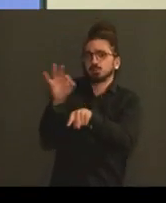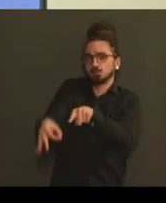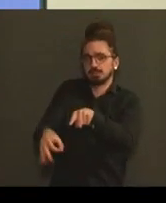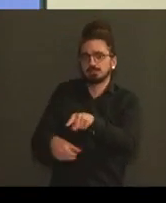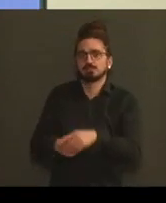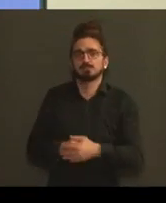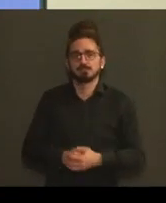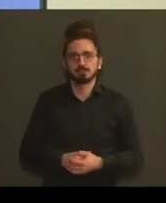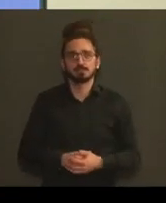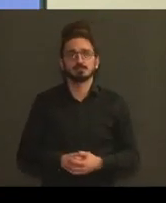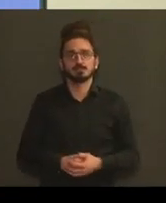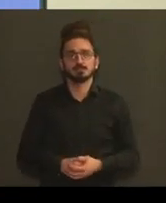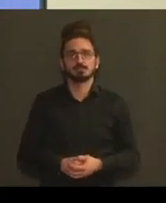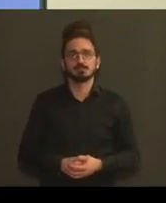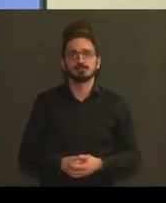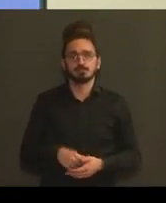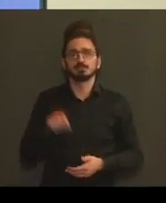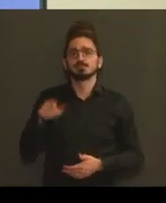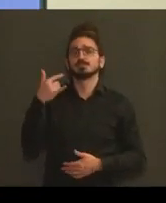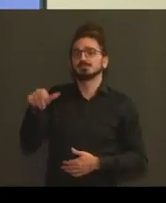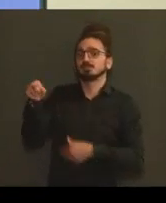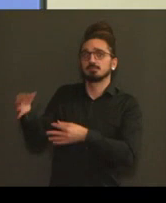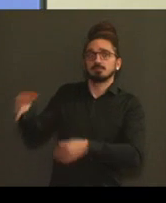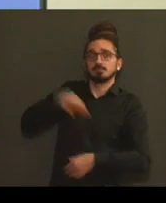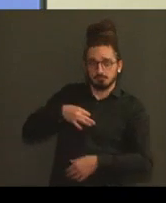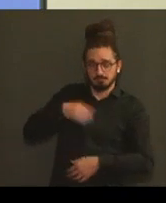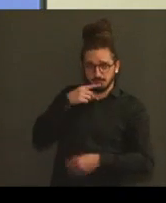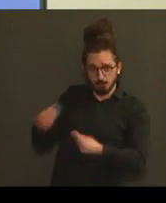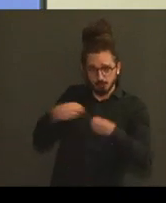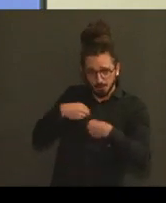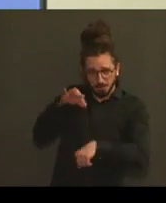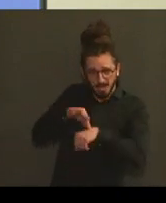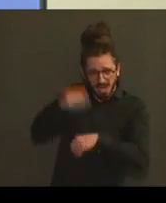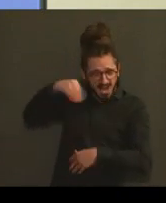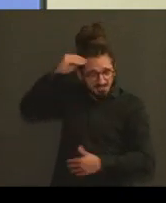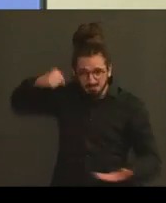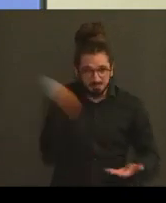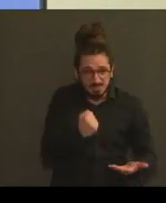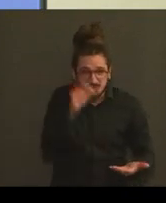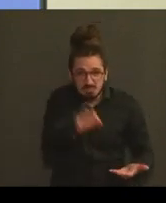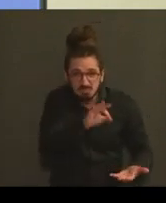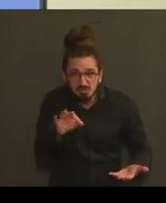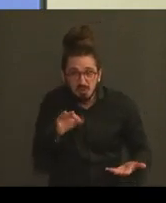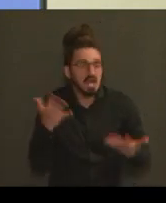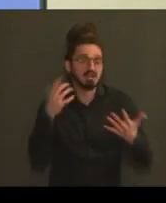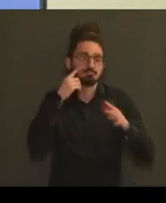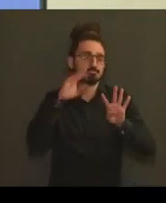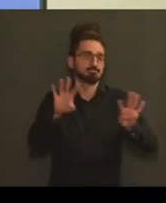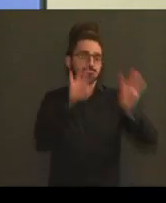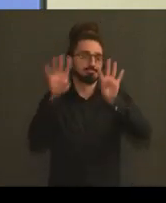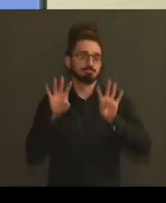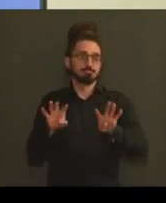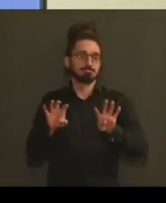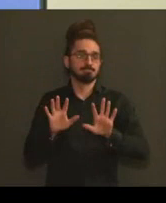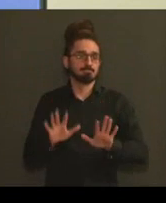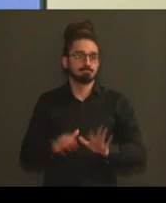virulence, l'agressivité. Les données anglaises qui montrent dans certains sous-groupes de personnes une augmentation des hospitalisations et